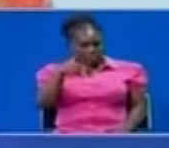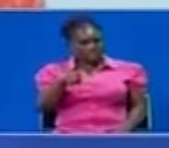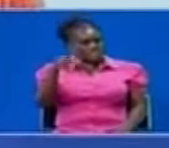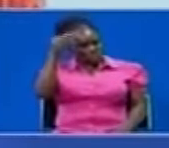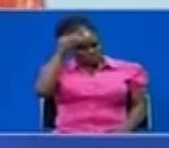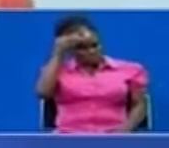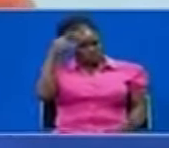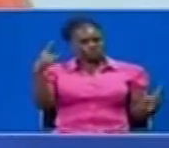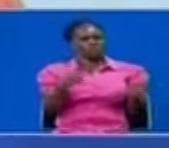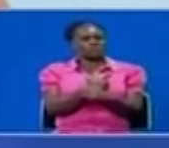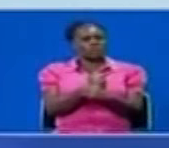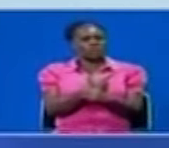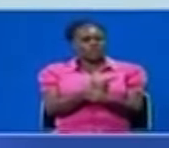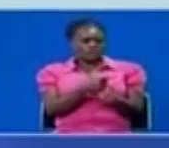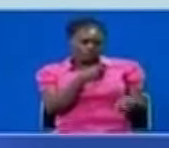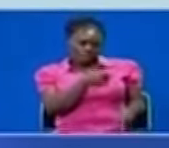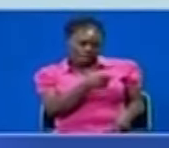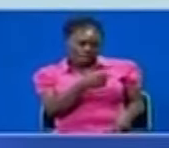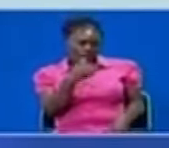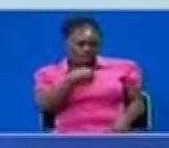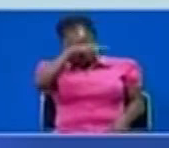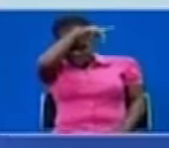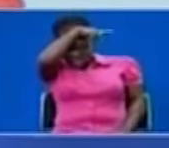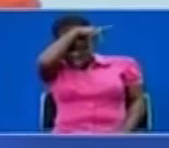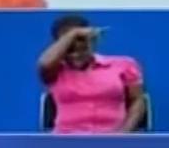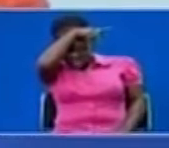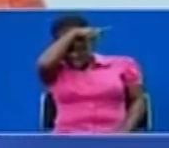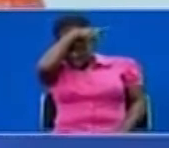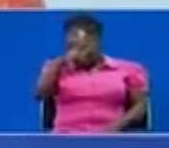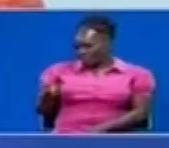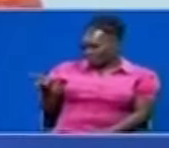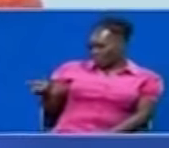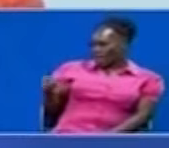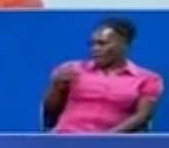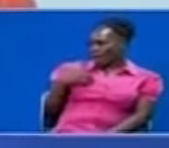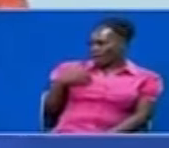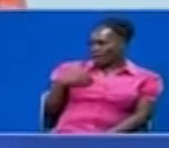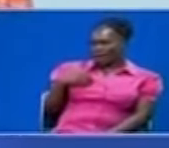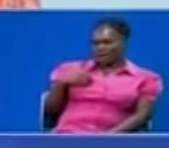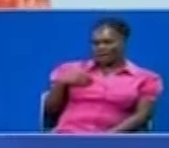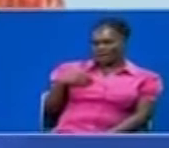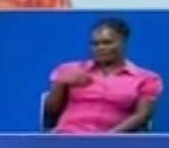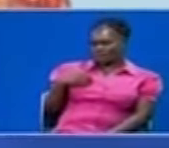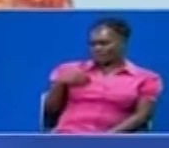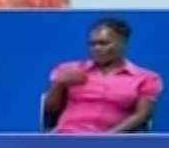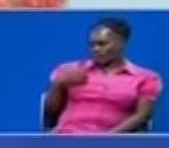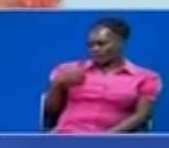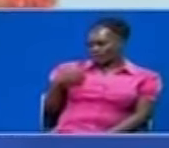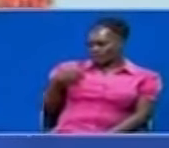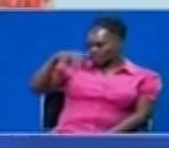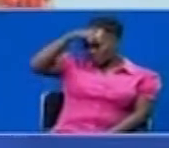masomo. Huyu ana shahada, yule ana shahada mbili tatu,